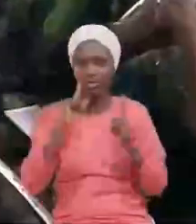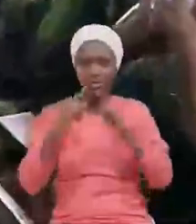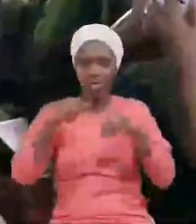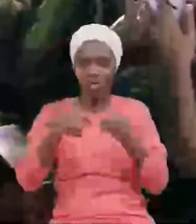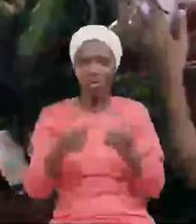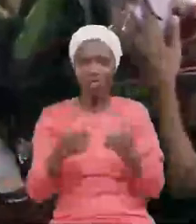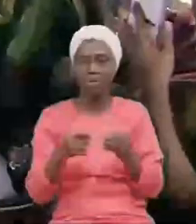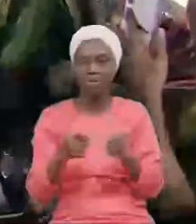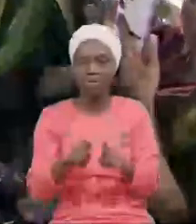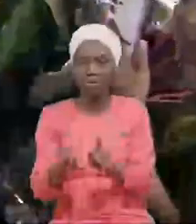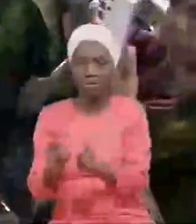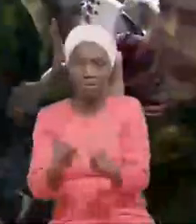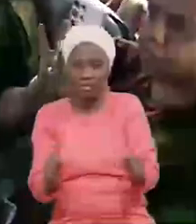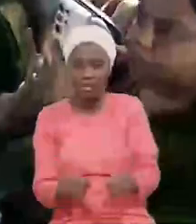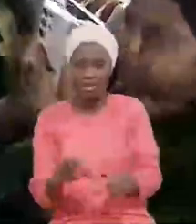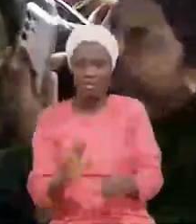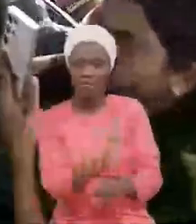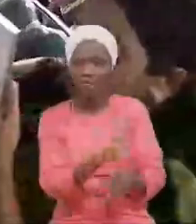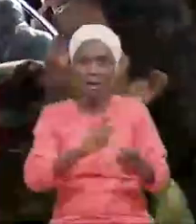Et il a parlé